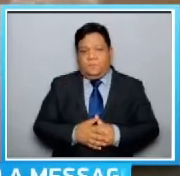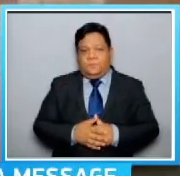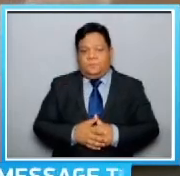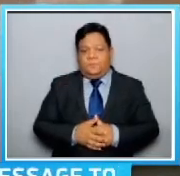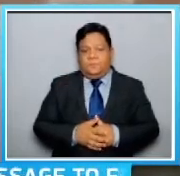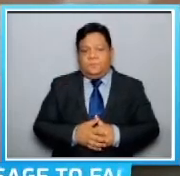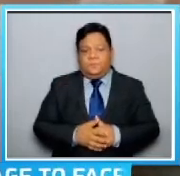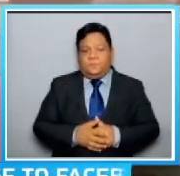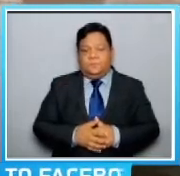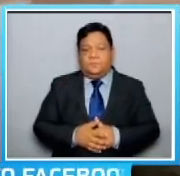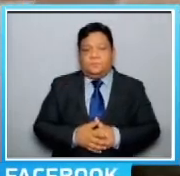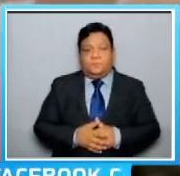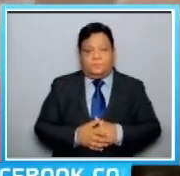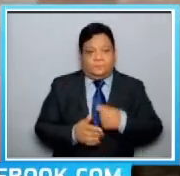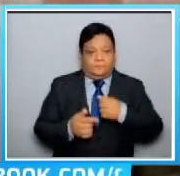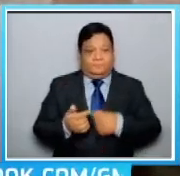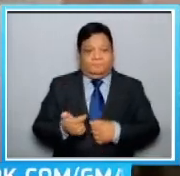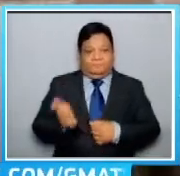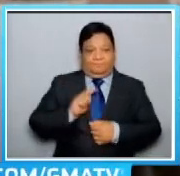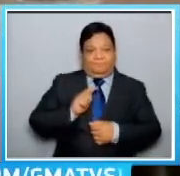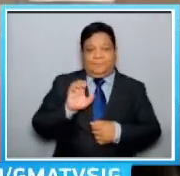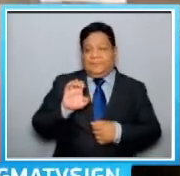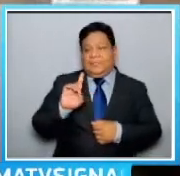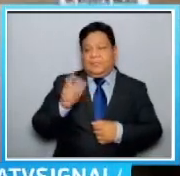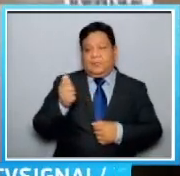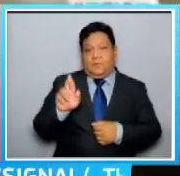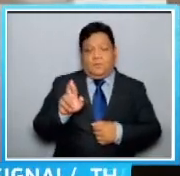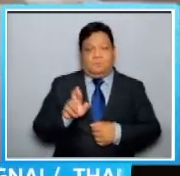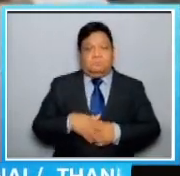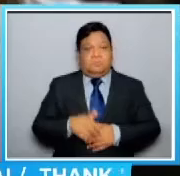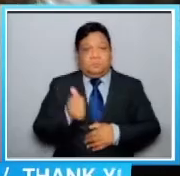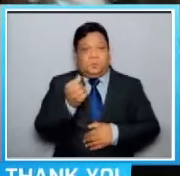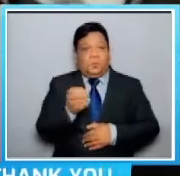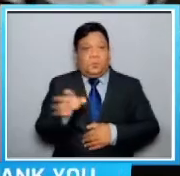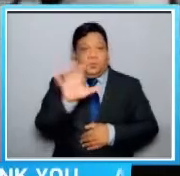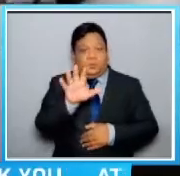Good morning po. Dam update po tayo.